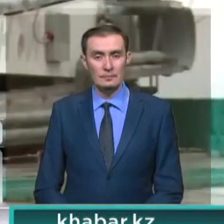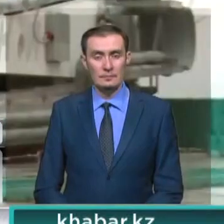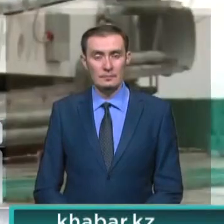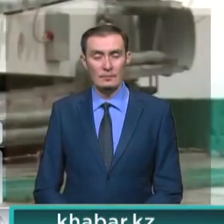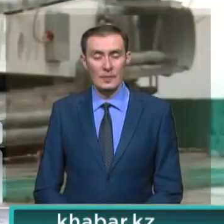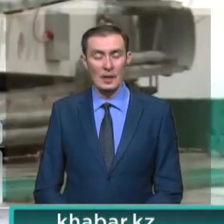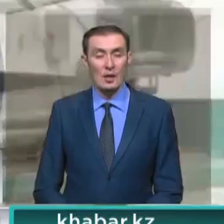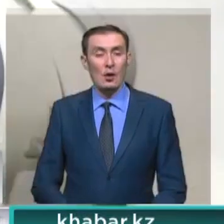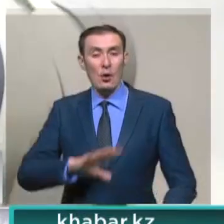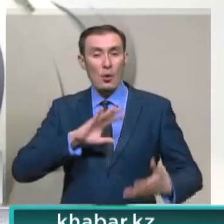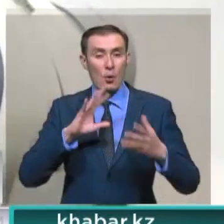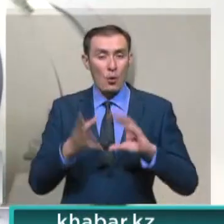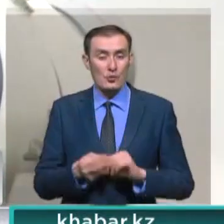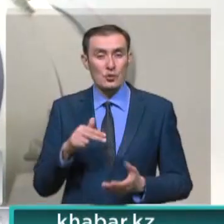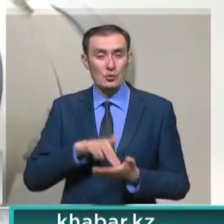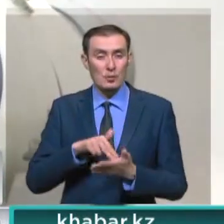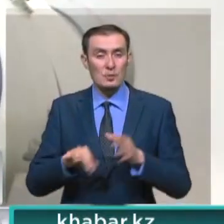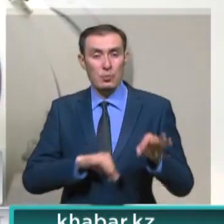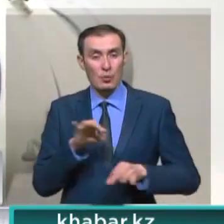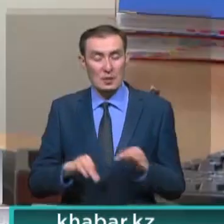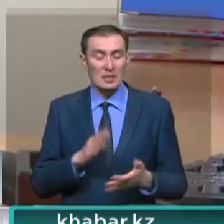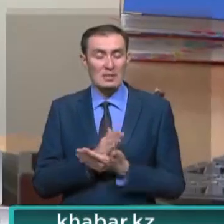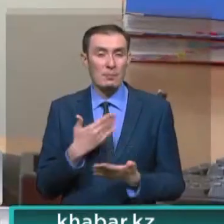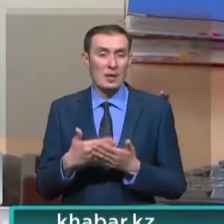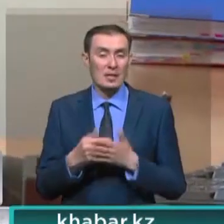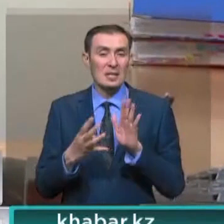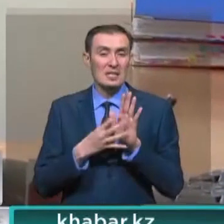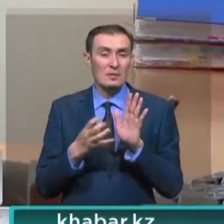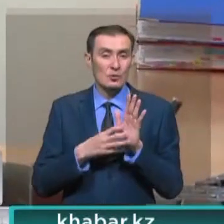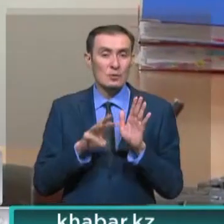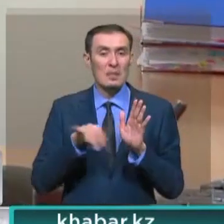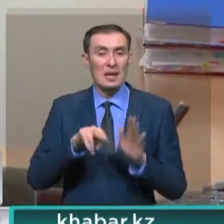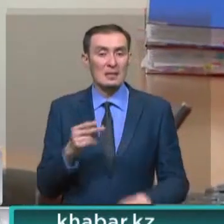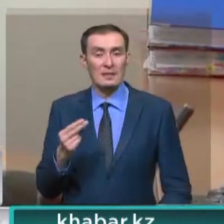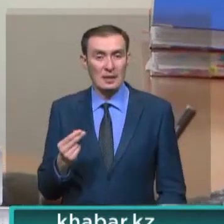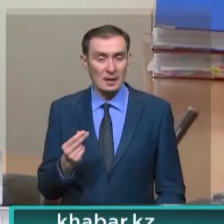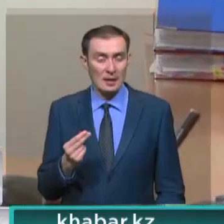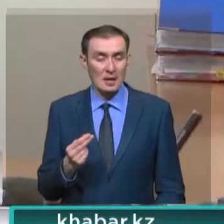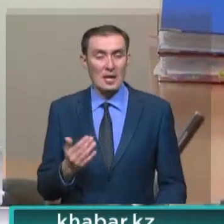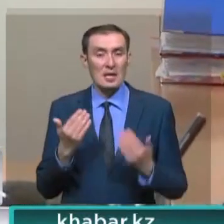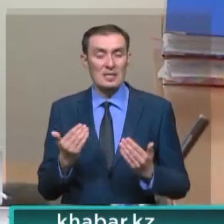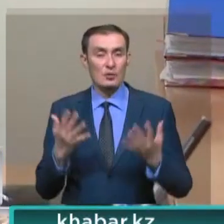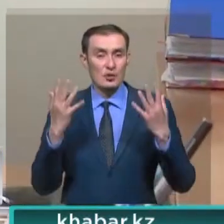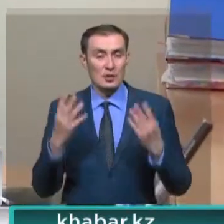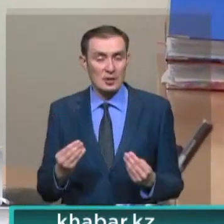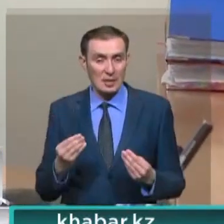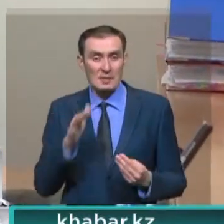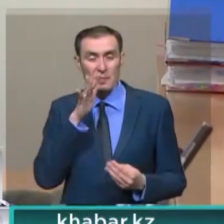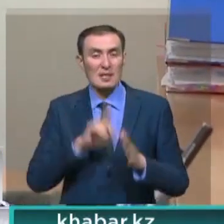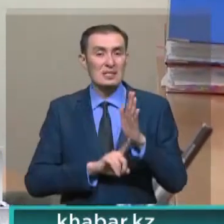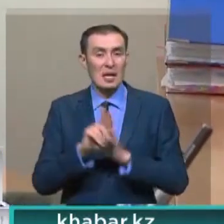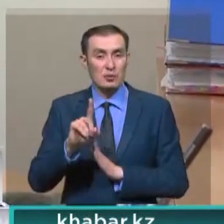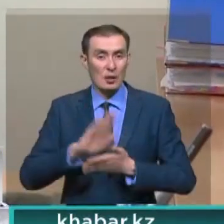Следует отметить, что общая стоимость проекта составляет порядка 90 миллиардов тенге. На сегодняшний день, с момента